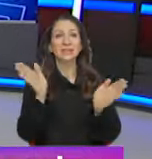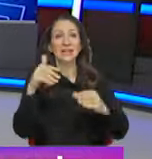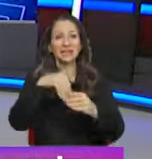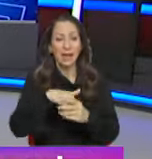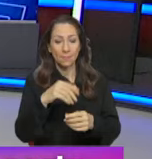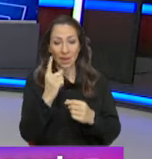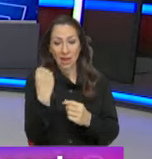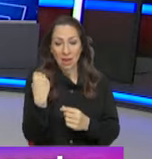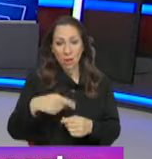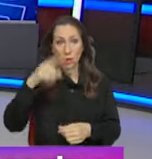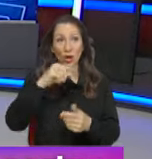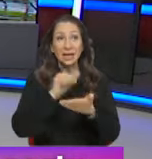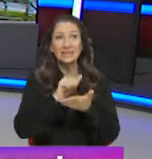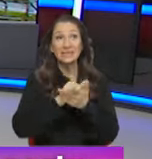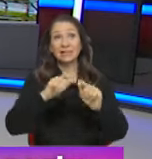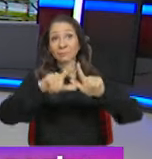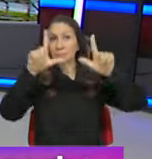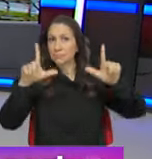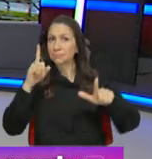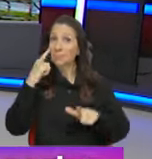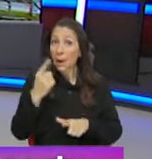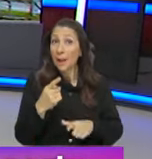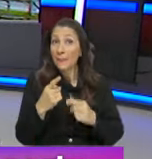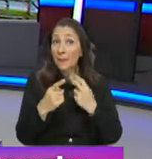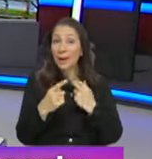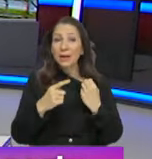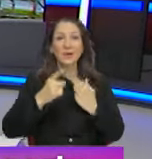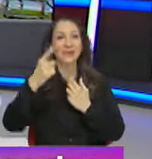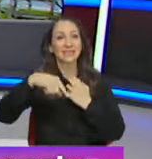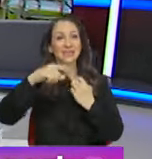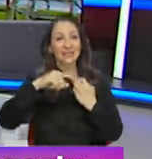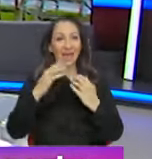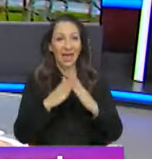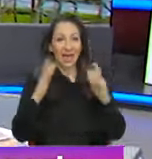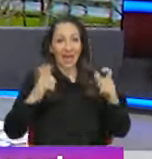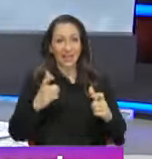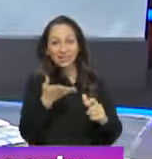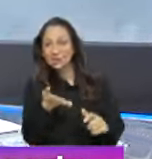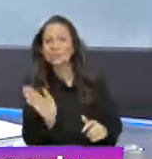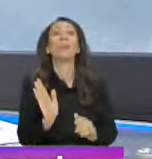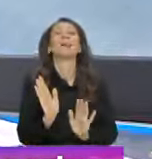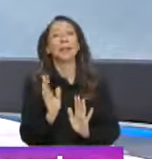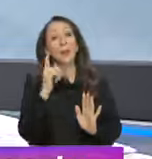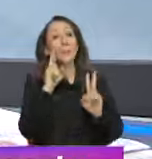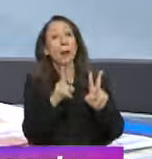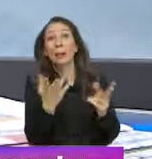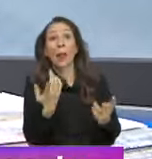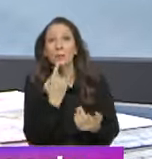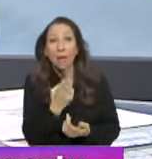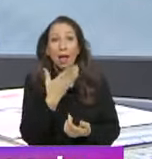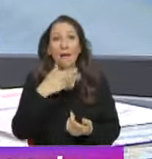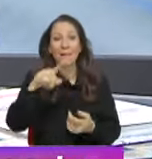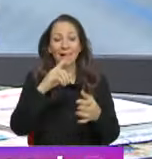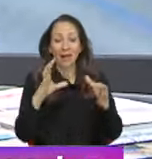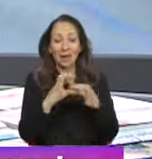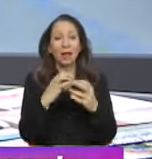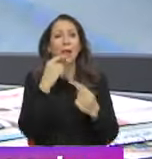kala bir Yeni günün gazetelerine bakalım mı Hep birlikte Ve siz de evden çıkmadan bakın neler sö söyleniyor emekli